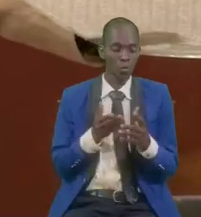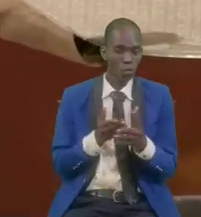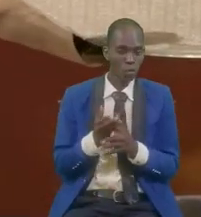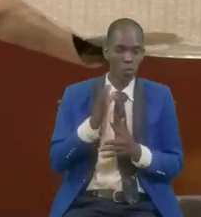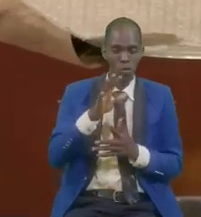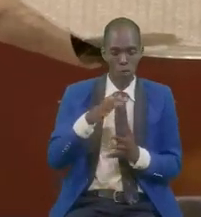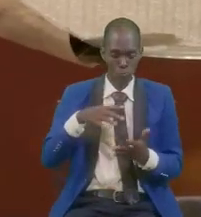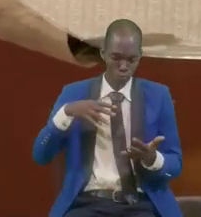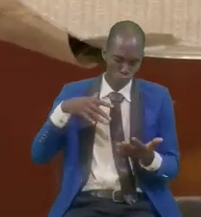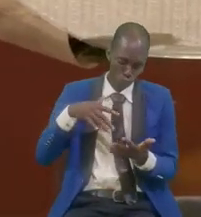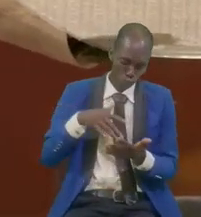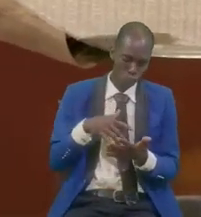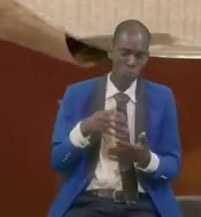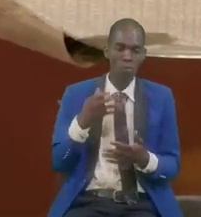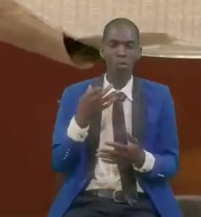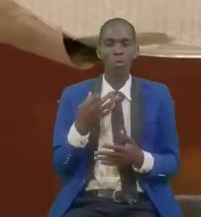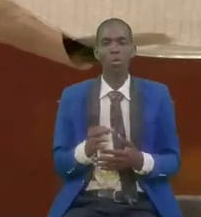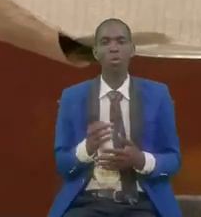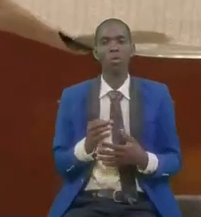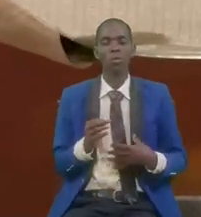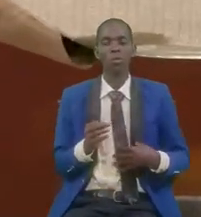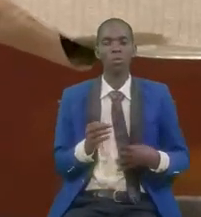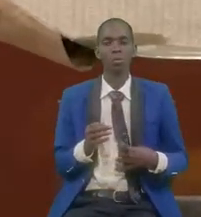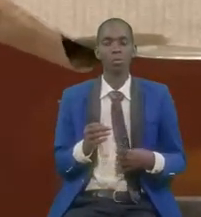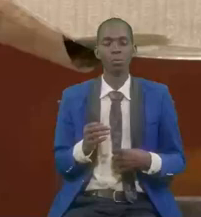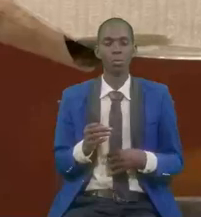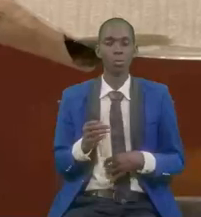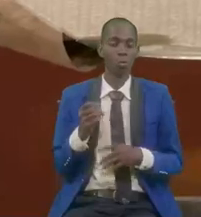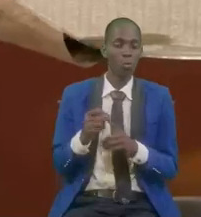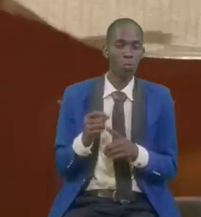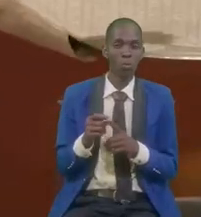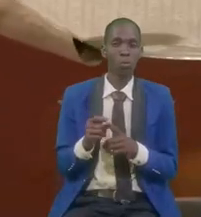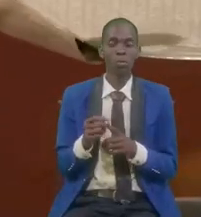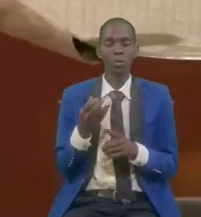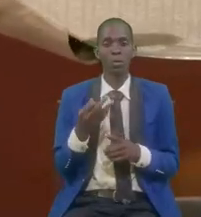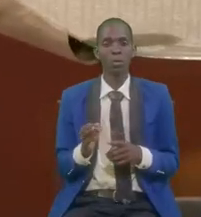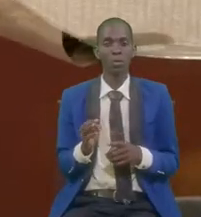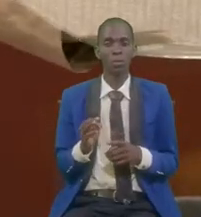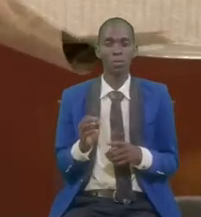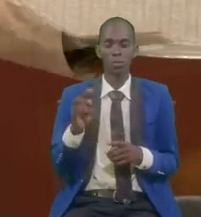pour, à travers votre lecture de Matthieu et de Jean,